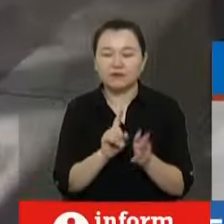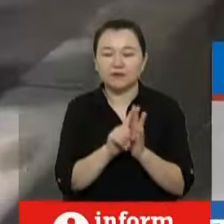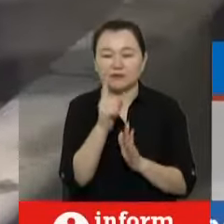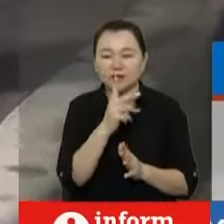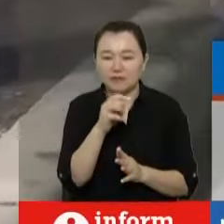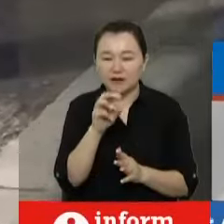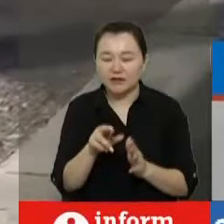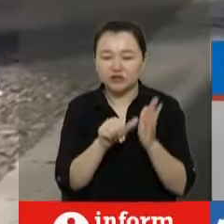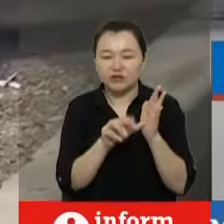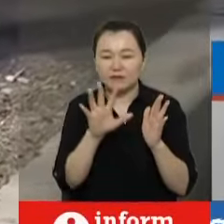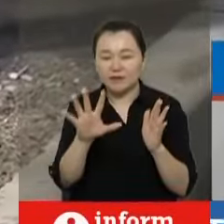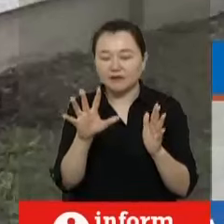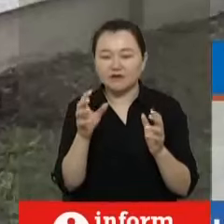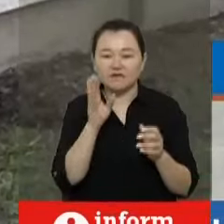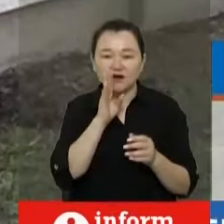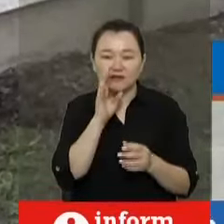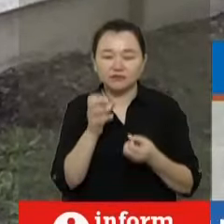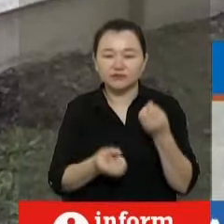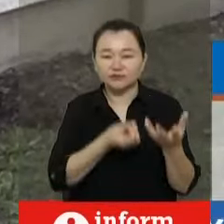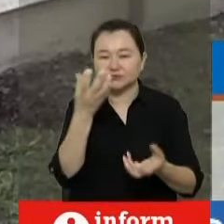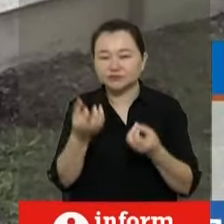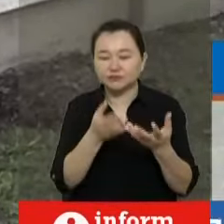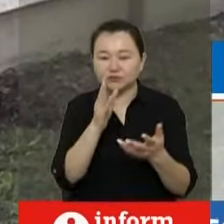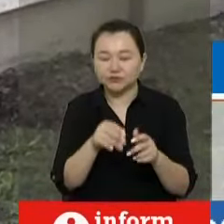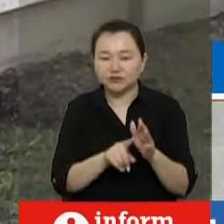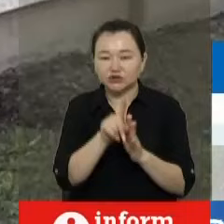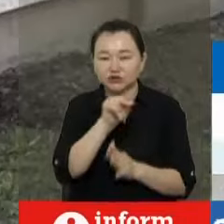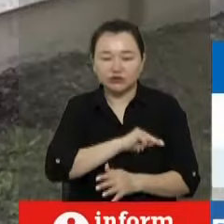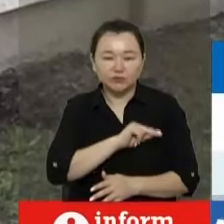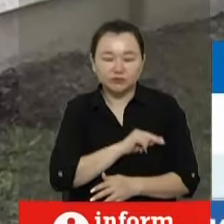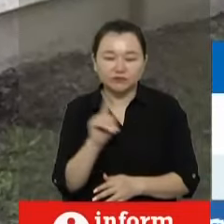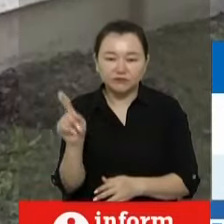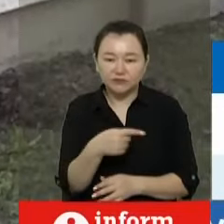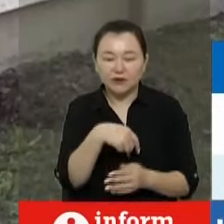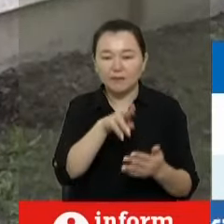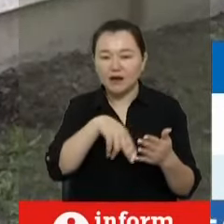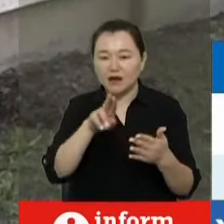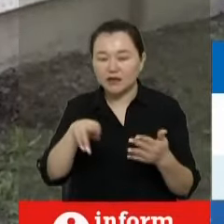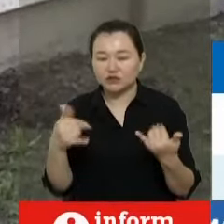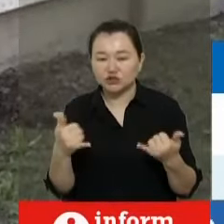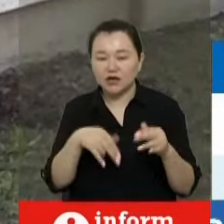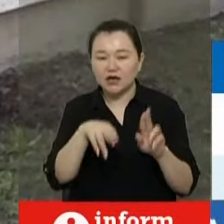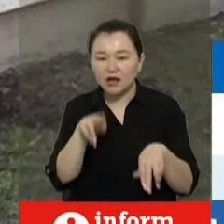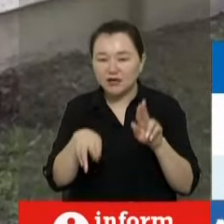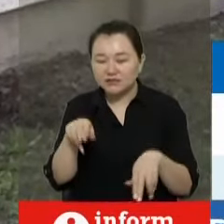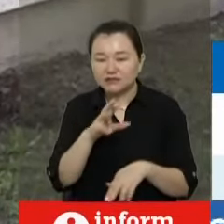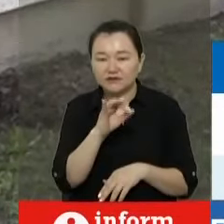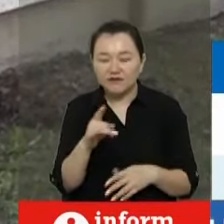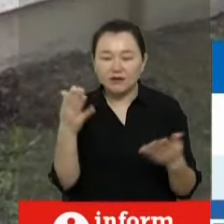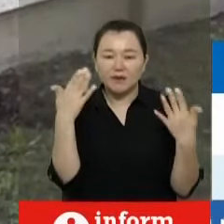запустят 65 фонтанов. В настоящее время все службы задействованы на покрасках, в парках, скверах